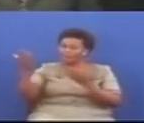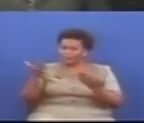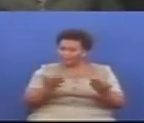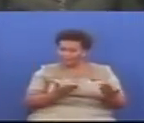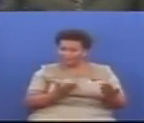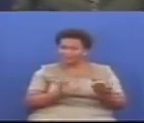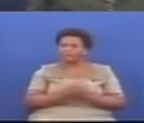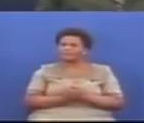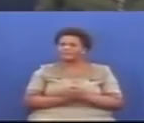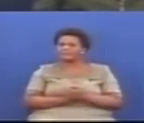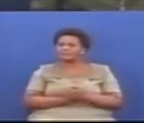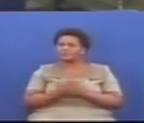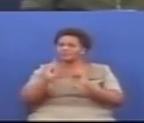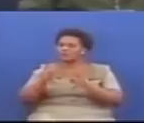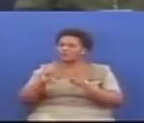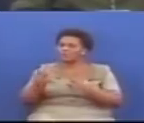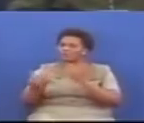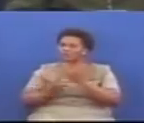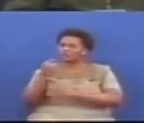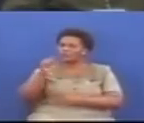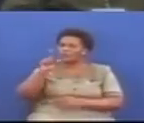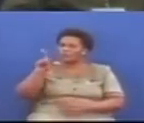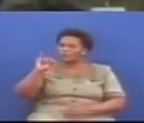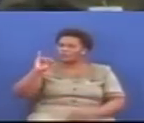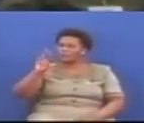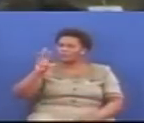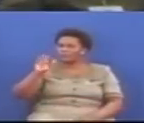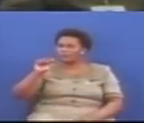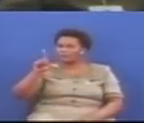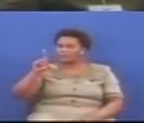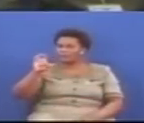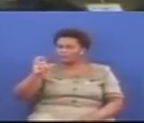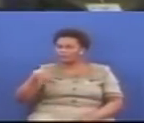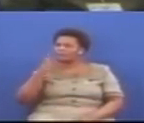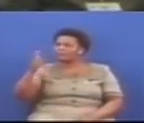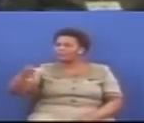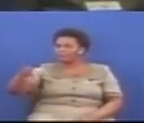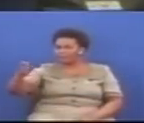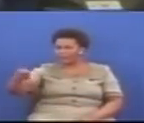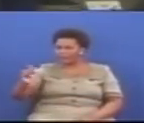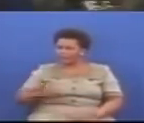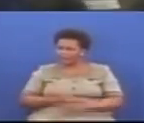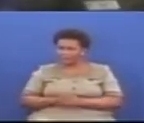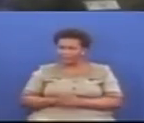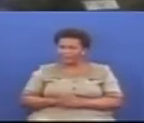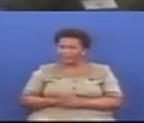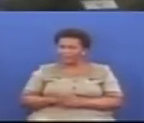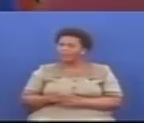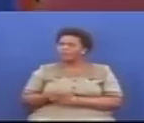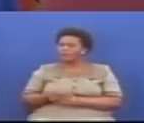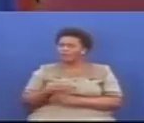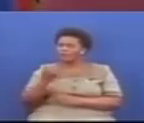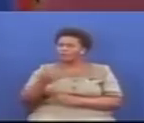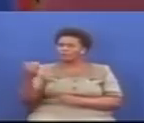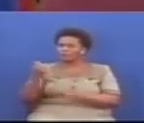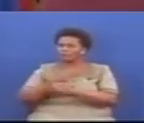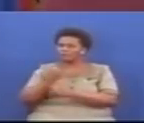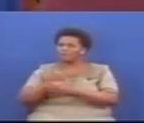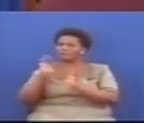sana walimu kutoka Liwale. Karibuni sana sana, hongereni kwa watoto wenu kufanya vizuri kwenye